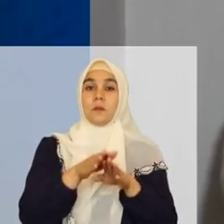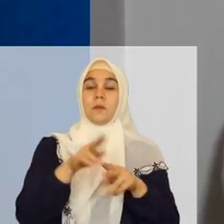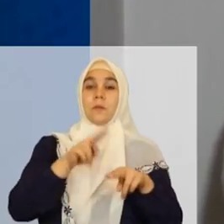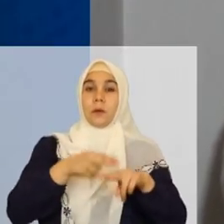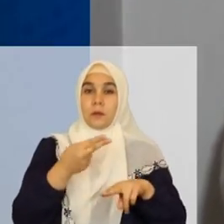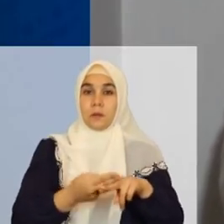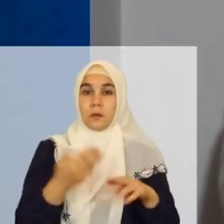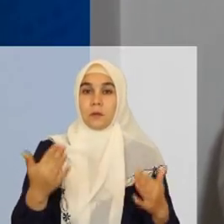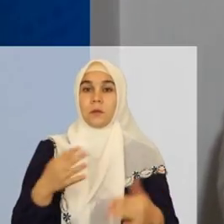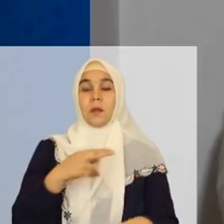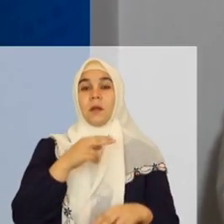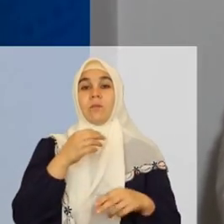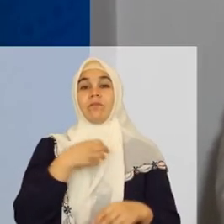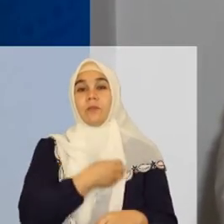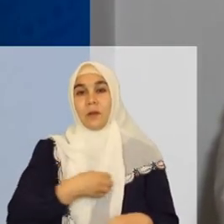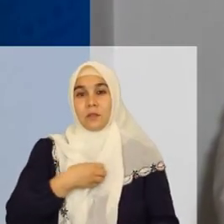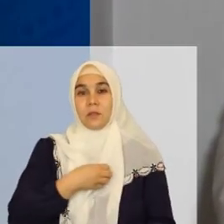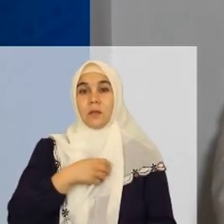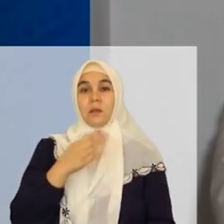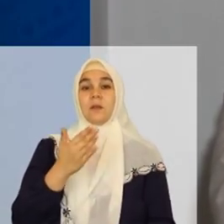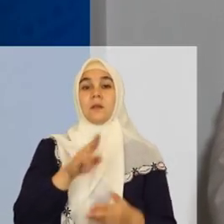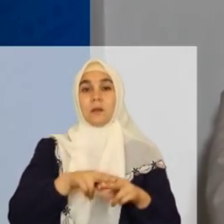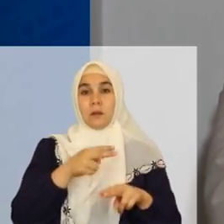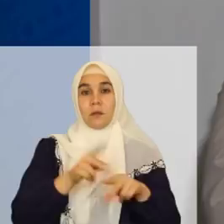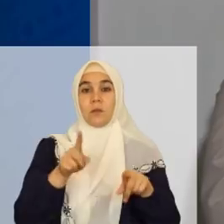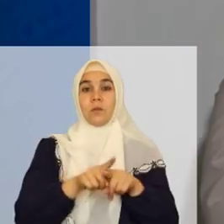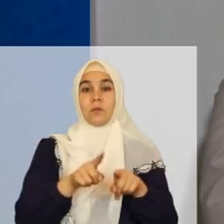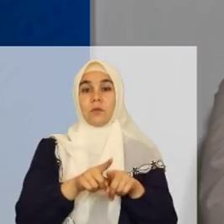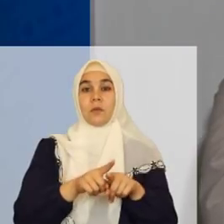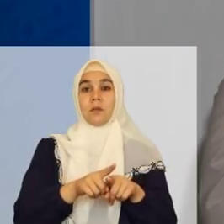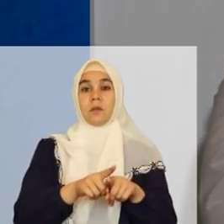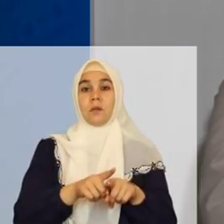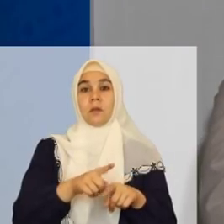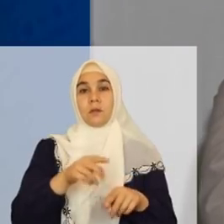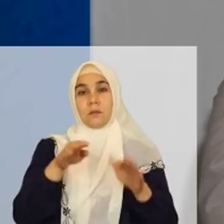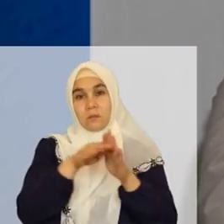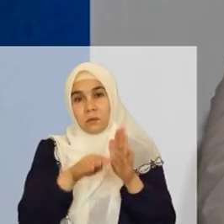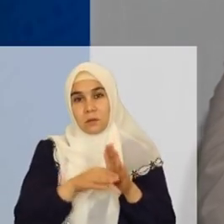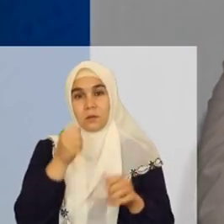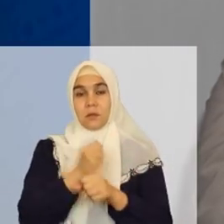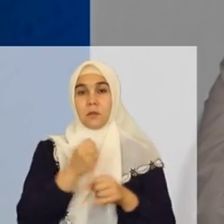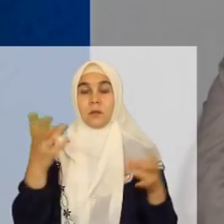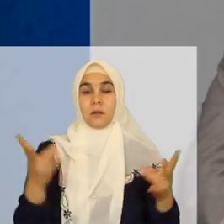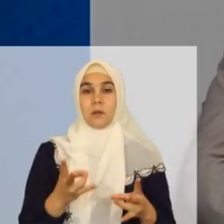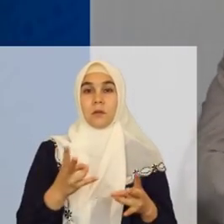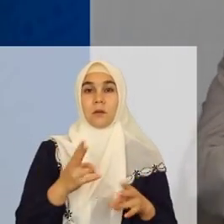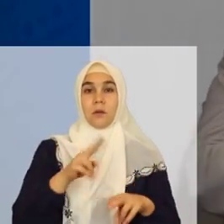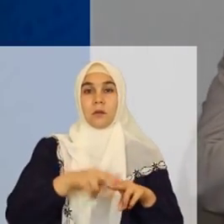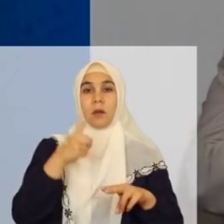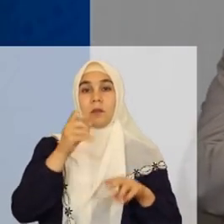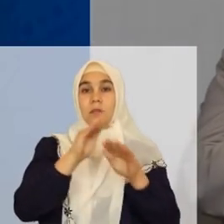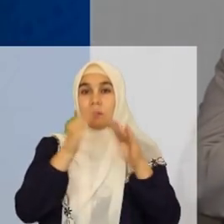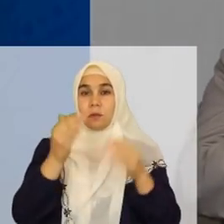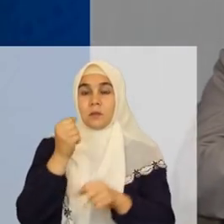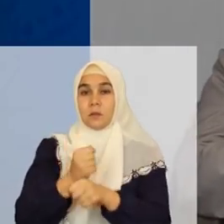paytida juda nozik sirlar bor. Bularga ham demak rioya qilish kerak. O'sha